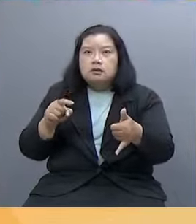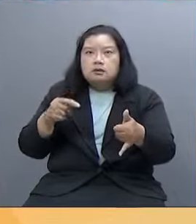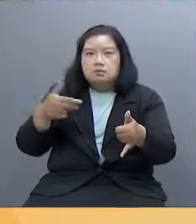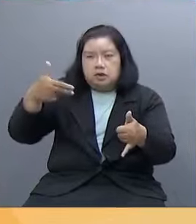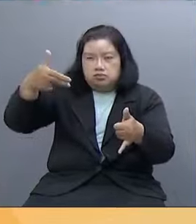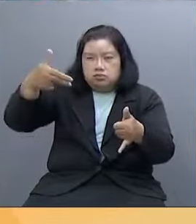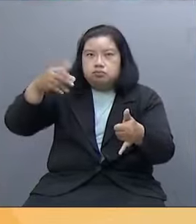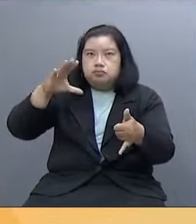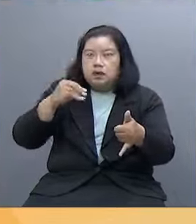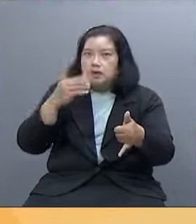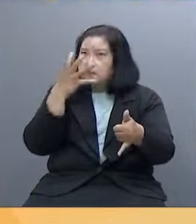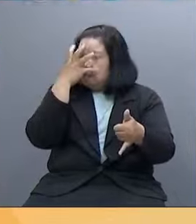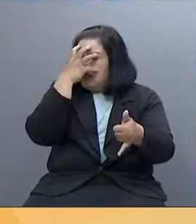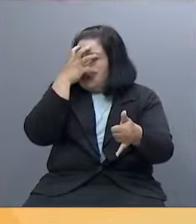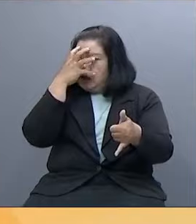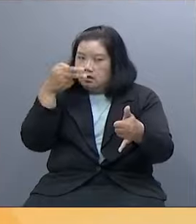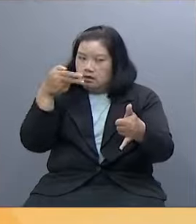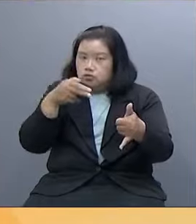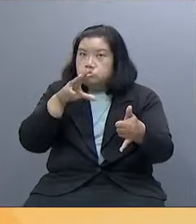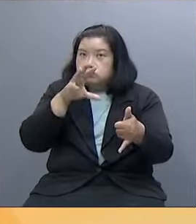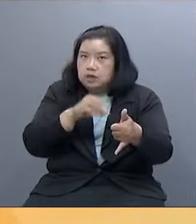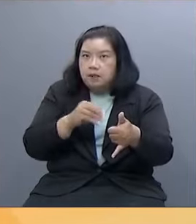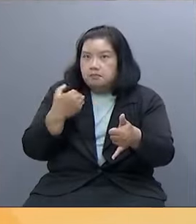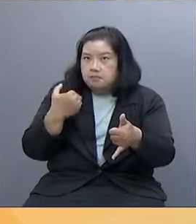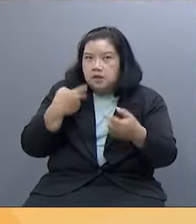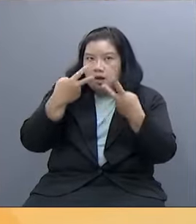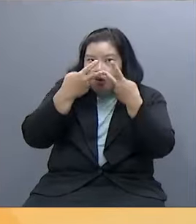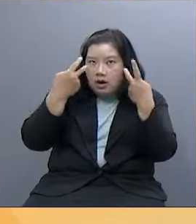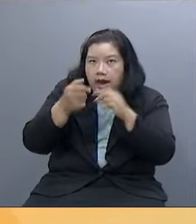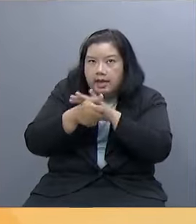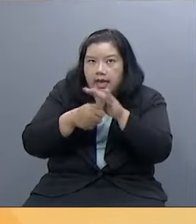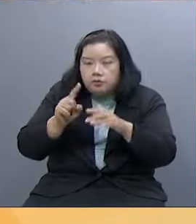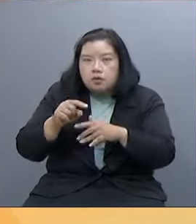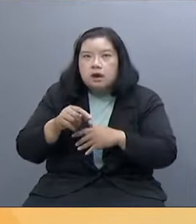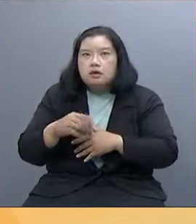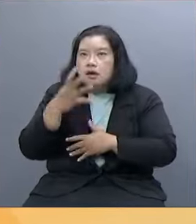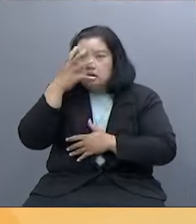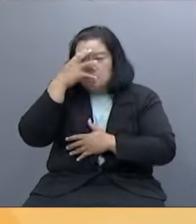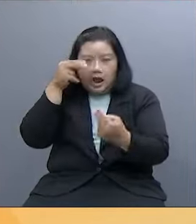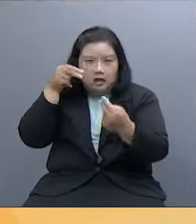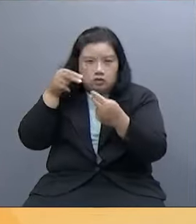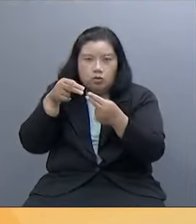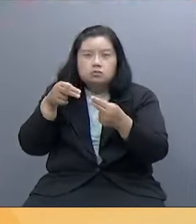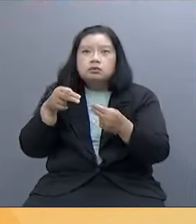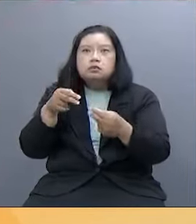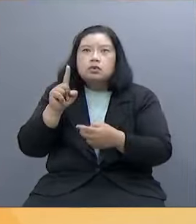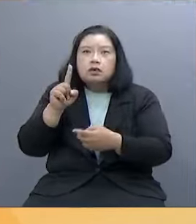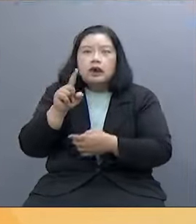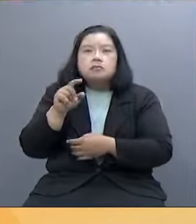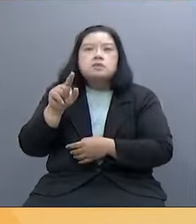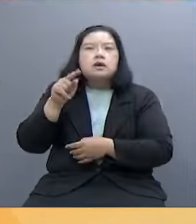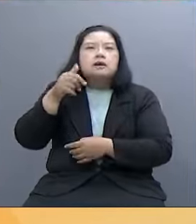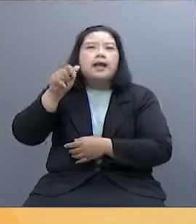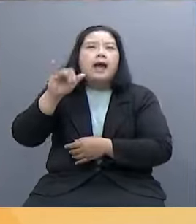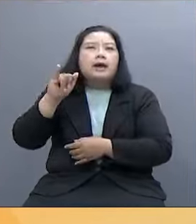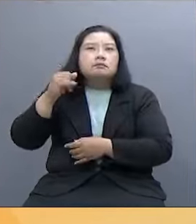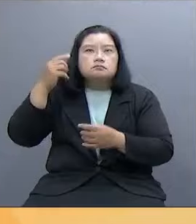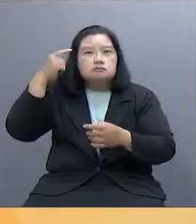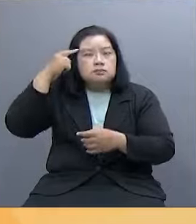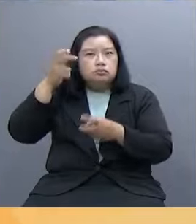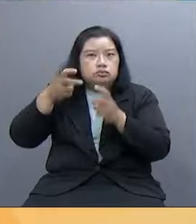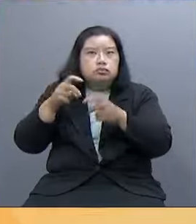ใบหน้าอย่างเช่นอาจจะมีใบหน้าผู้ต้องหาต่างๆอะไรอย่างเงี้ยเข้าไปก็ถือว่ามันเป็นอีกยกระดับหนึ่งของเมืองไทยเลยนะคะคุณผู้ช